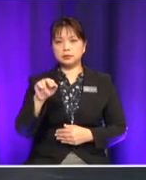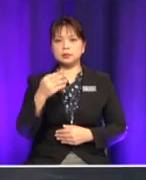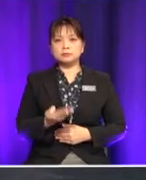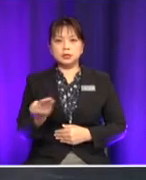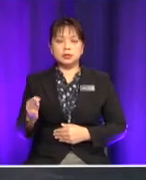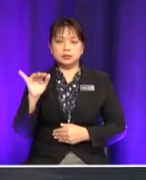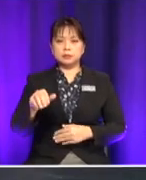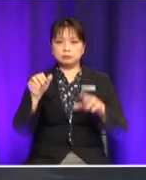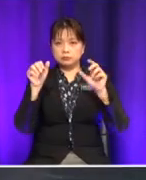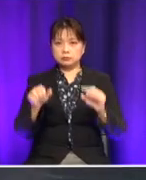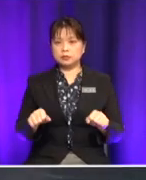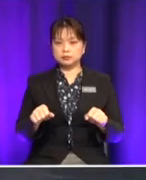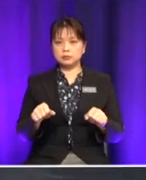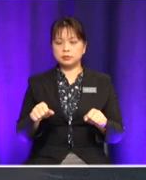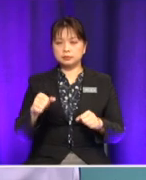menyebabkan